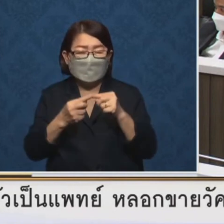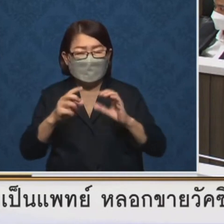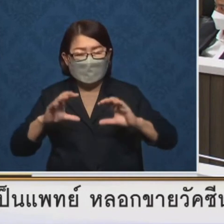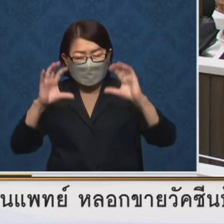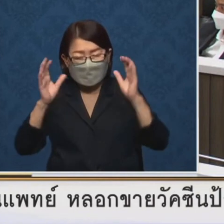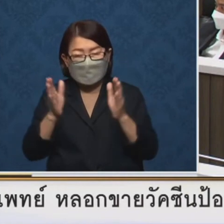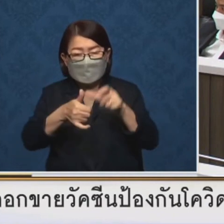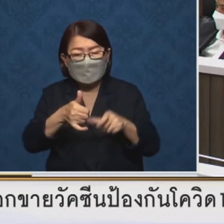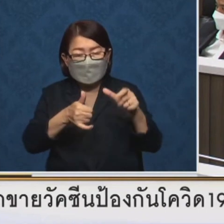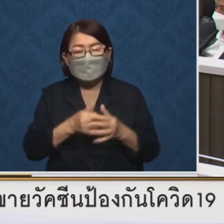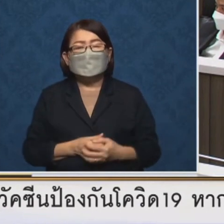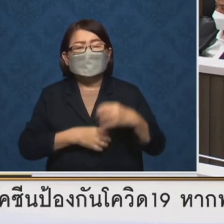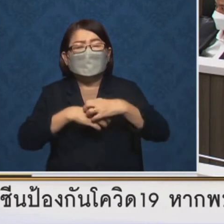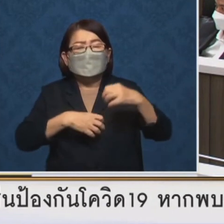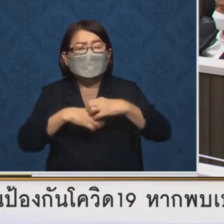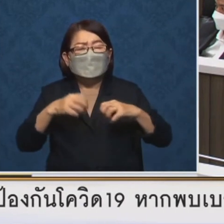คนทลฐบา ชน